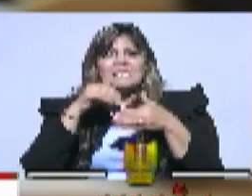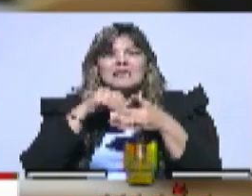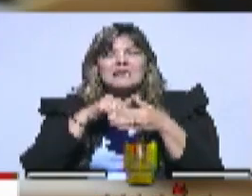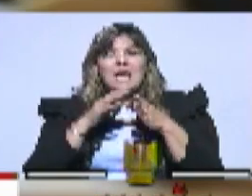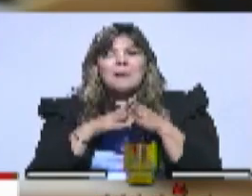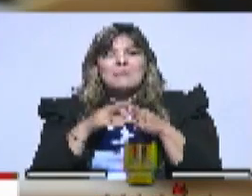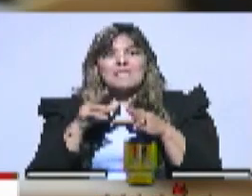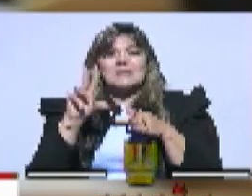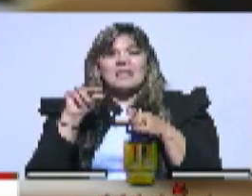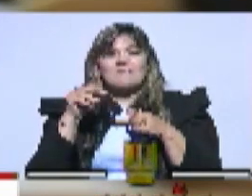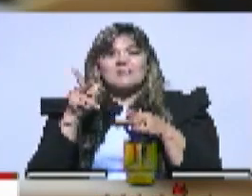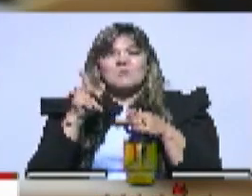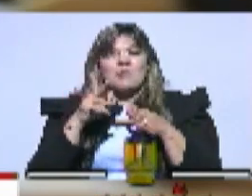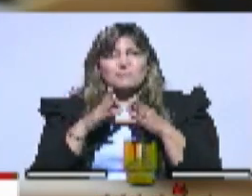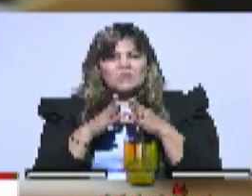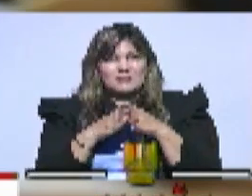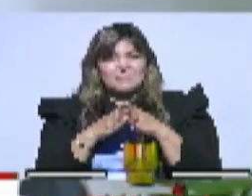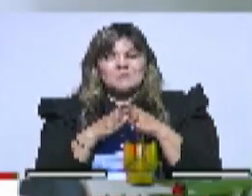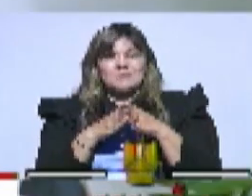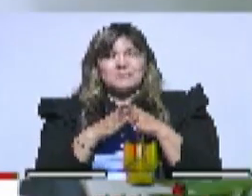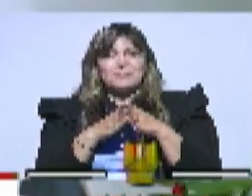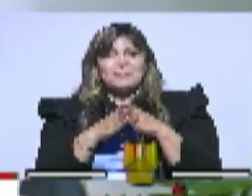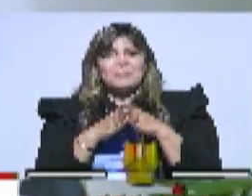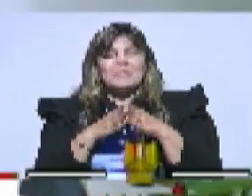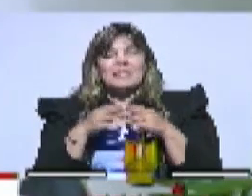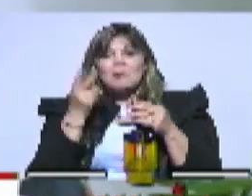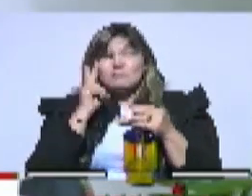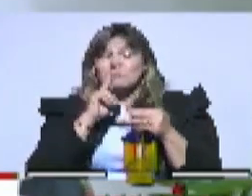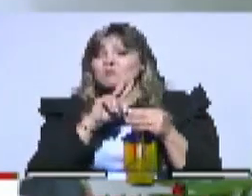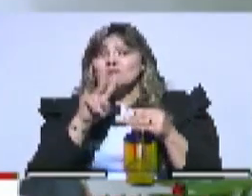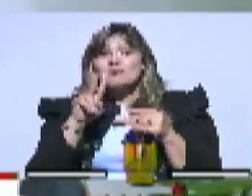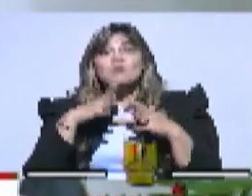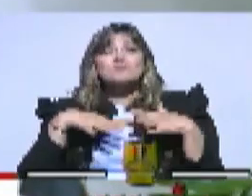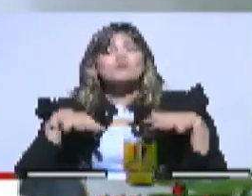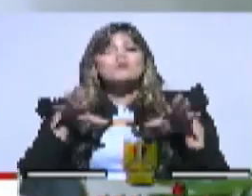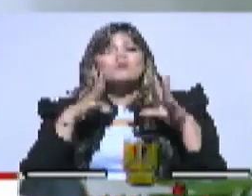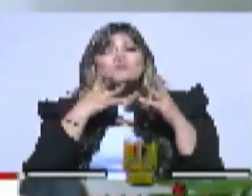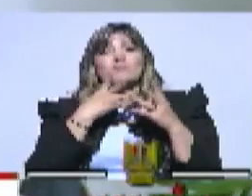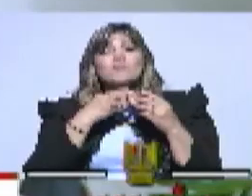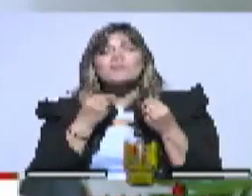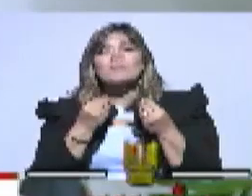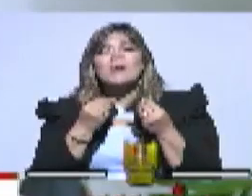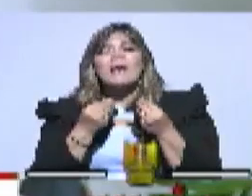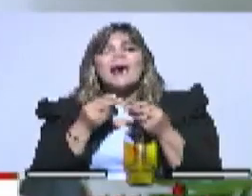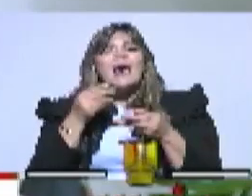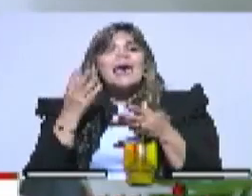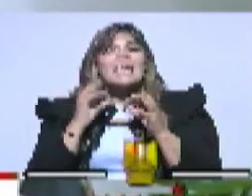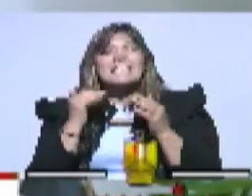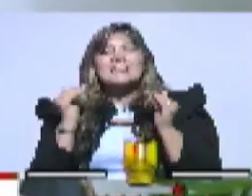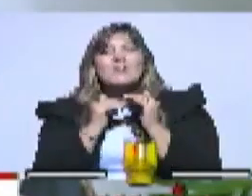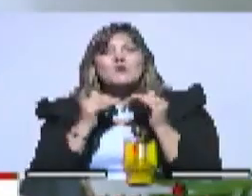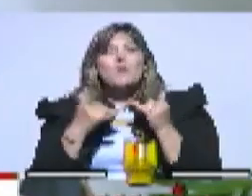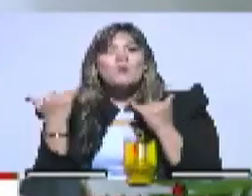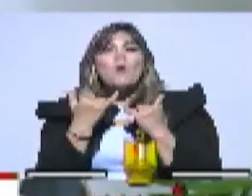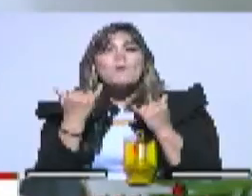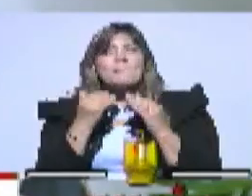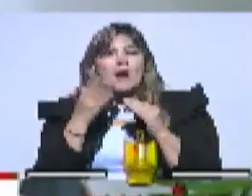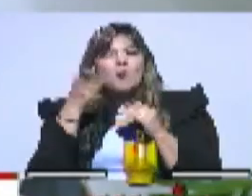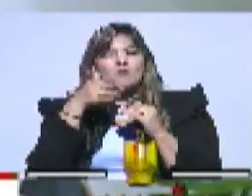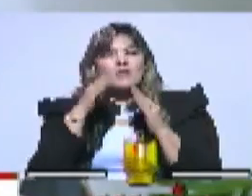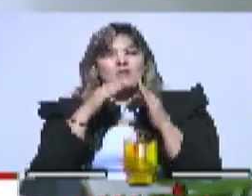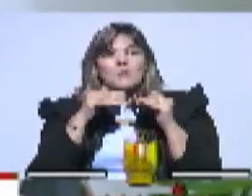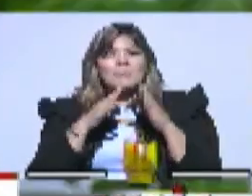2024. أستاذ صبري، عرس ديمقراطي بتشاهده مصر الآن، وأعتقد أنه يوم هام جدا في تاريخ